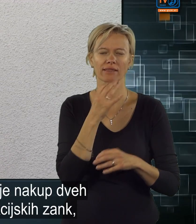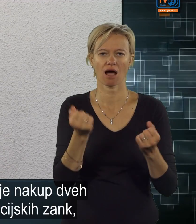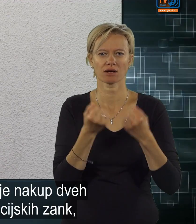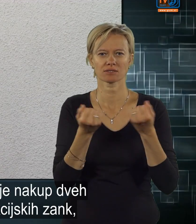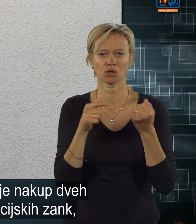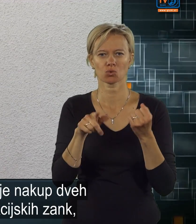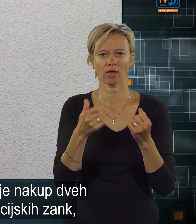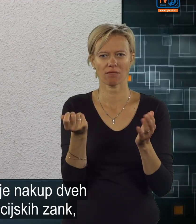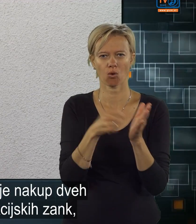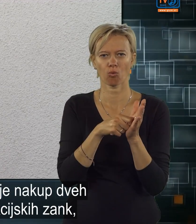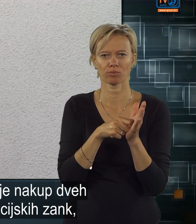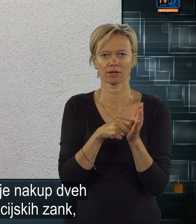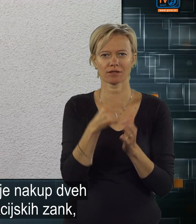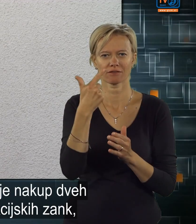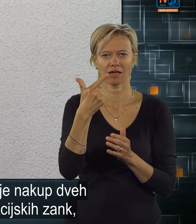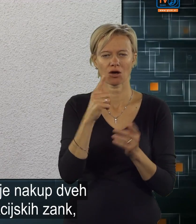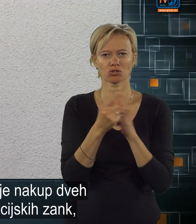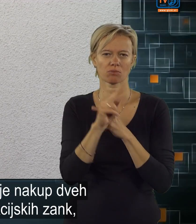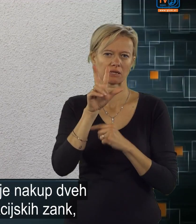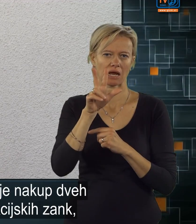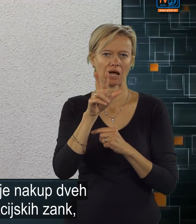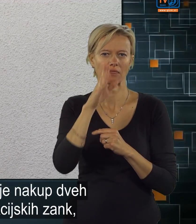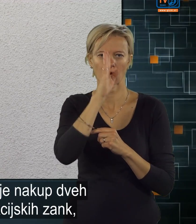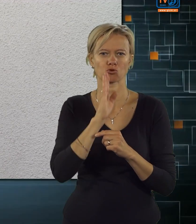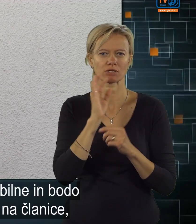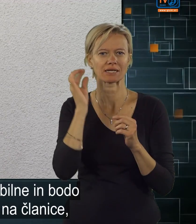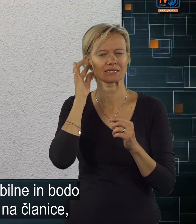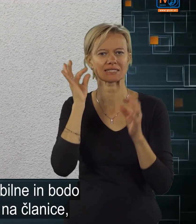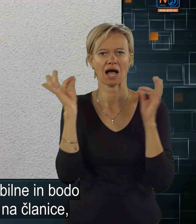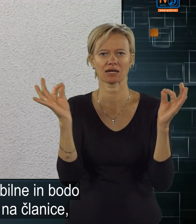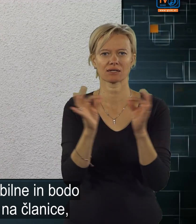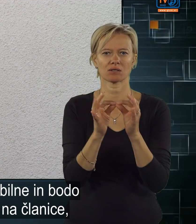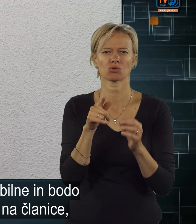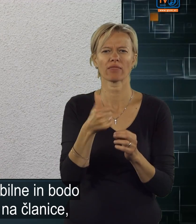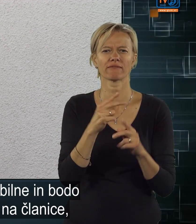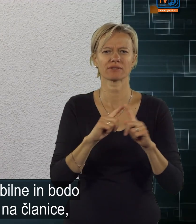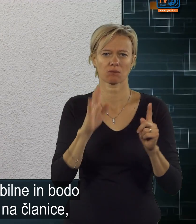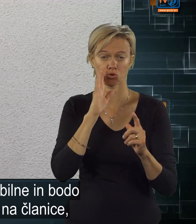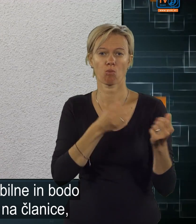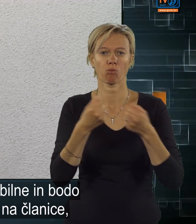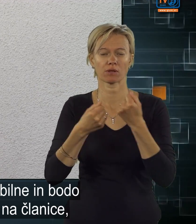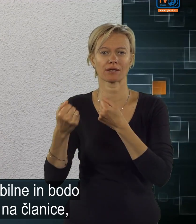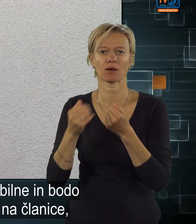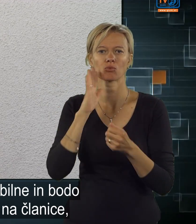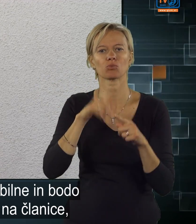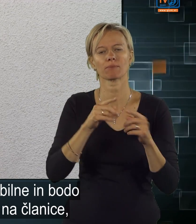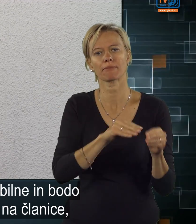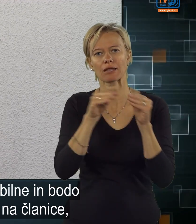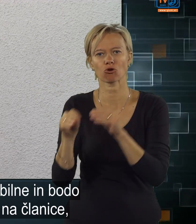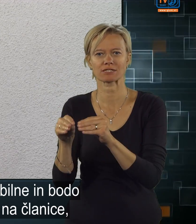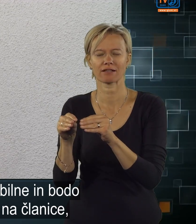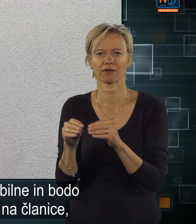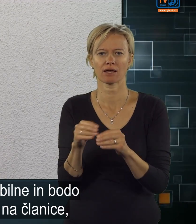konkretna akcija in to je nakup 2 oziroma 3 naglušnih zank, neke vrste, ki bodo seveda mobilne in bodo potem